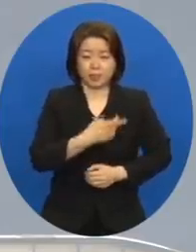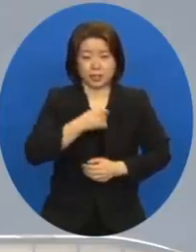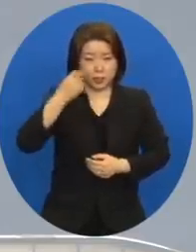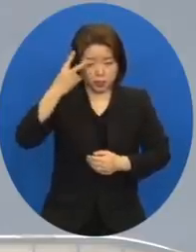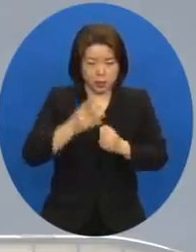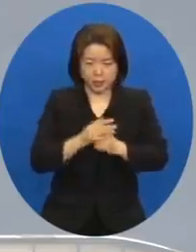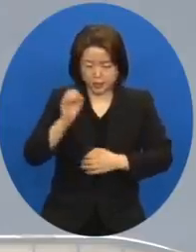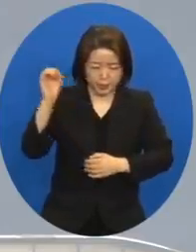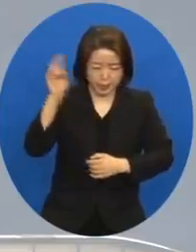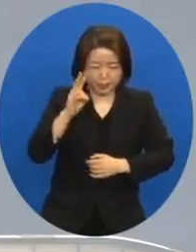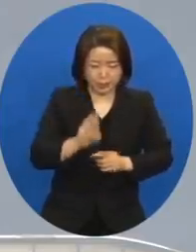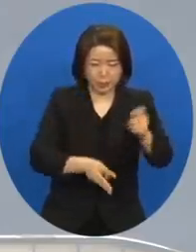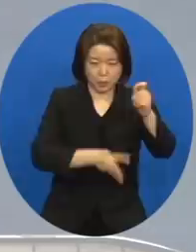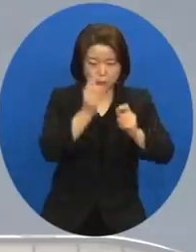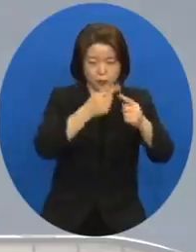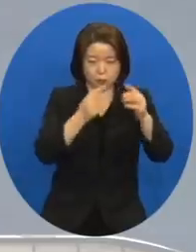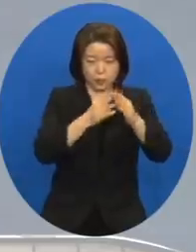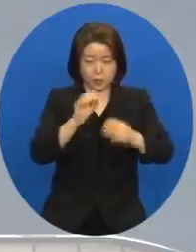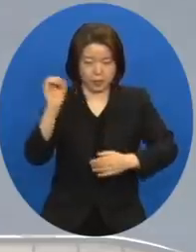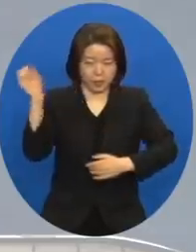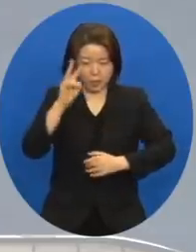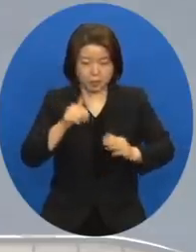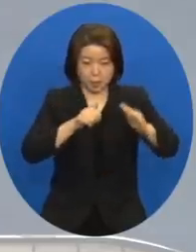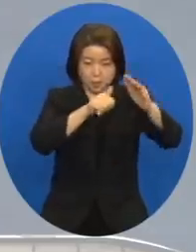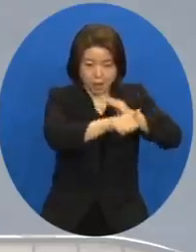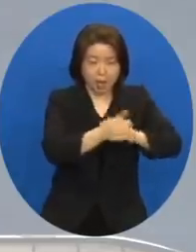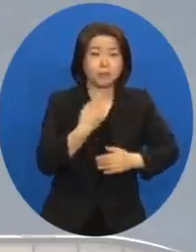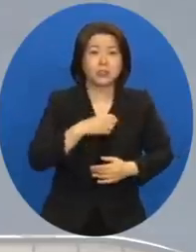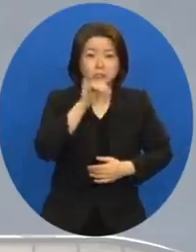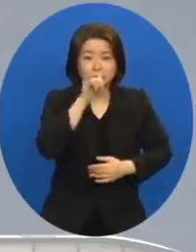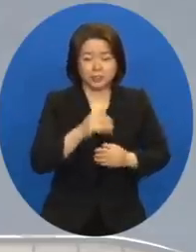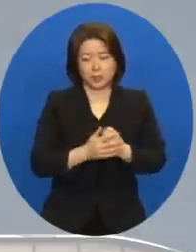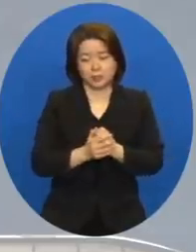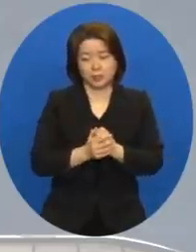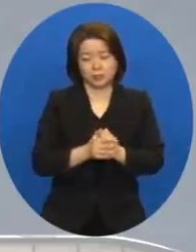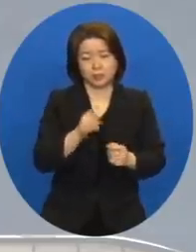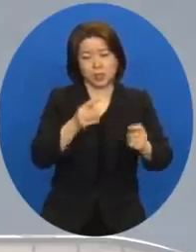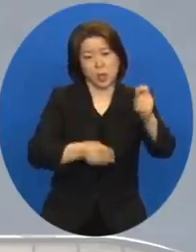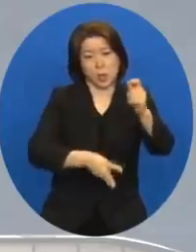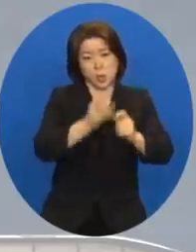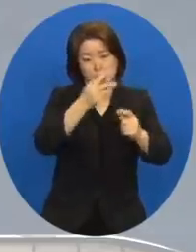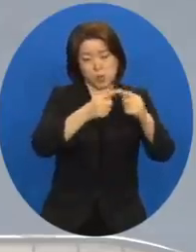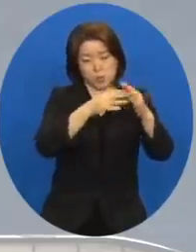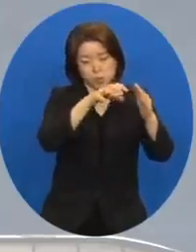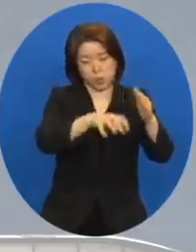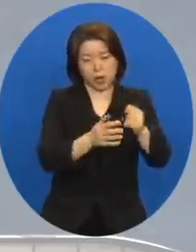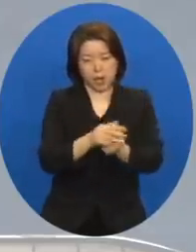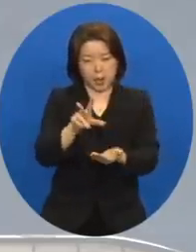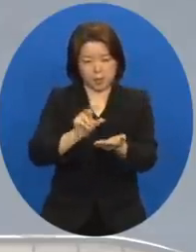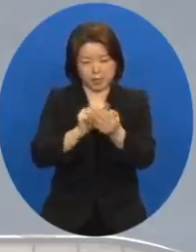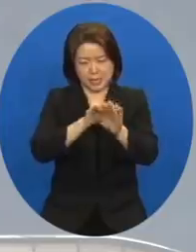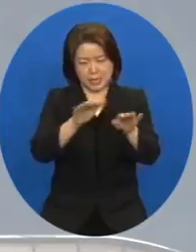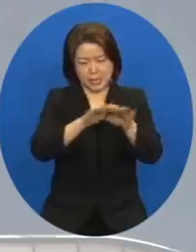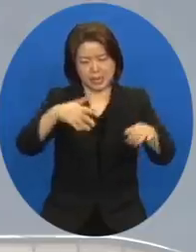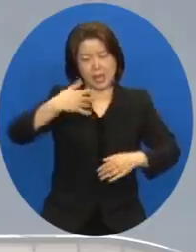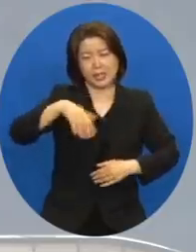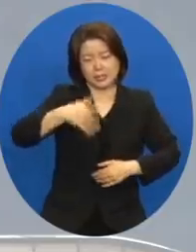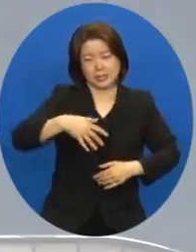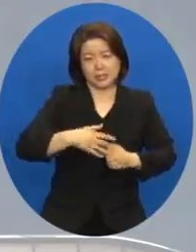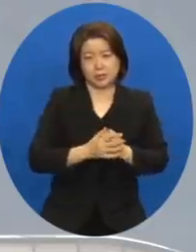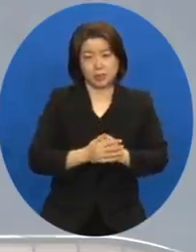갑작스럽게 고린도 교회를 방문 해야만 됐습니다 고린도 교회 안에 문제가 해결되지 않고 있다는 이야기를